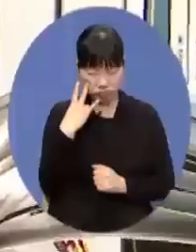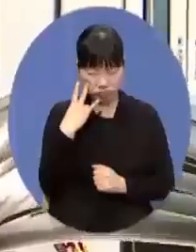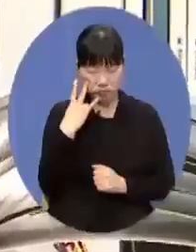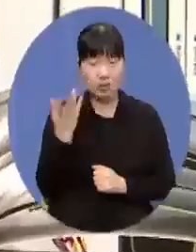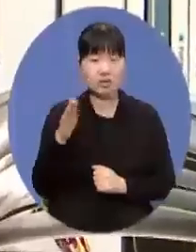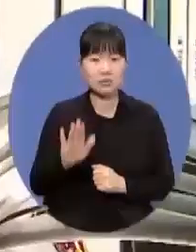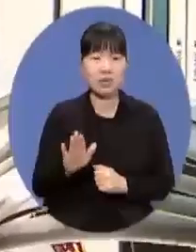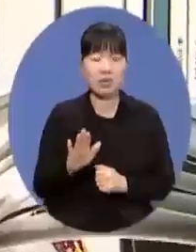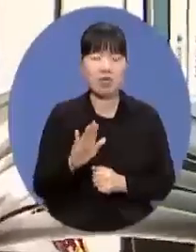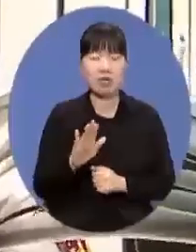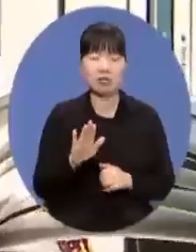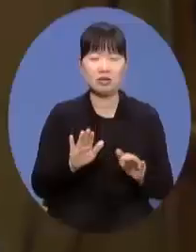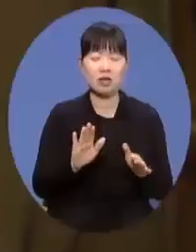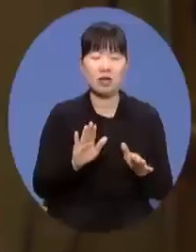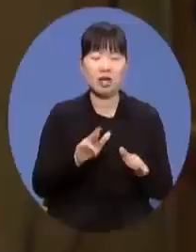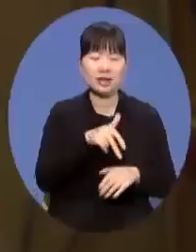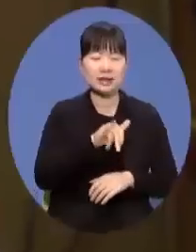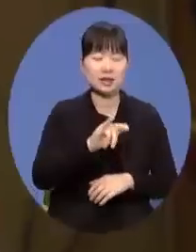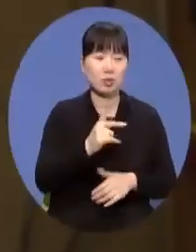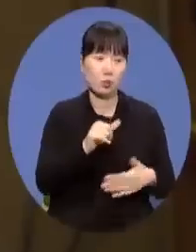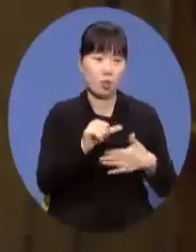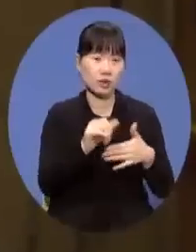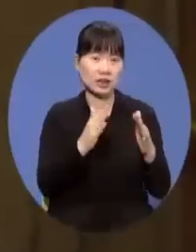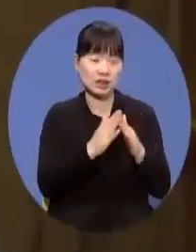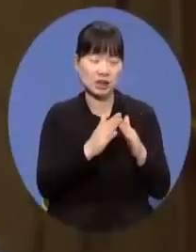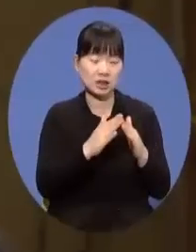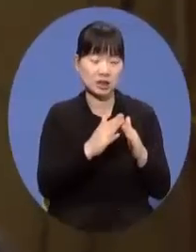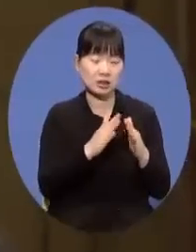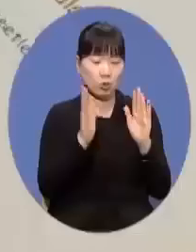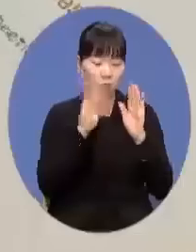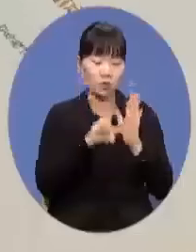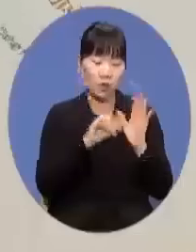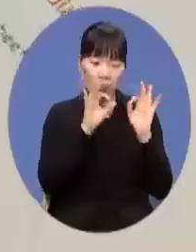반면 지원이네의 공부 시간은 어떨까요?